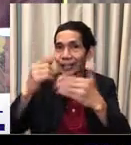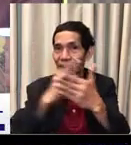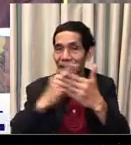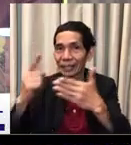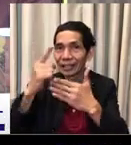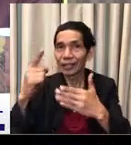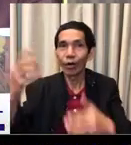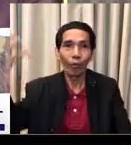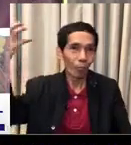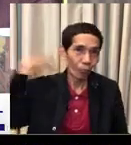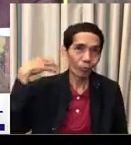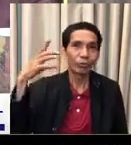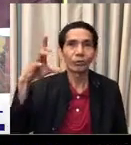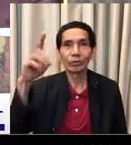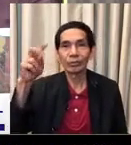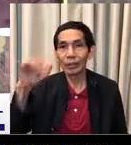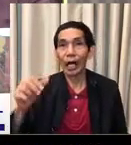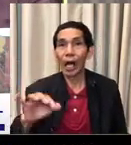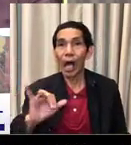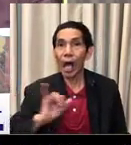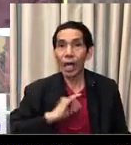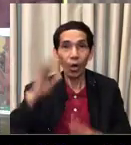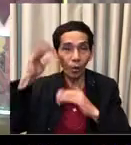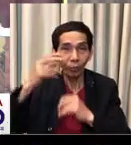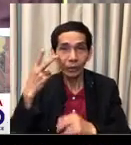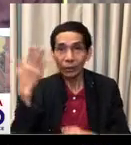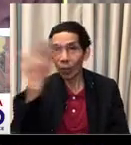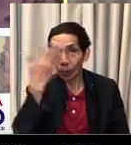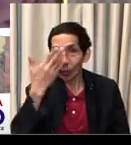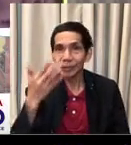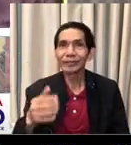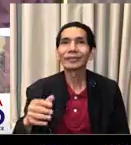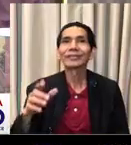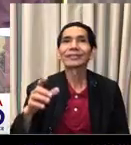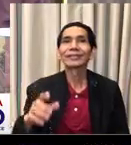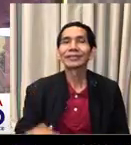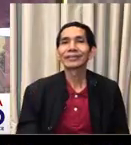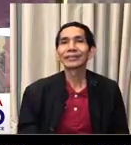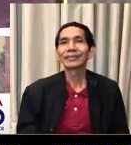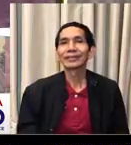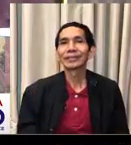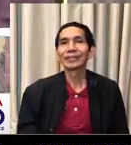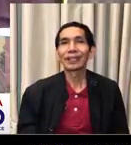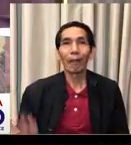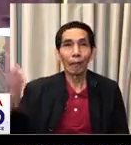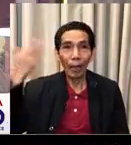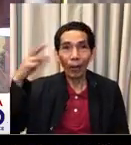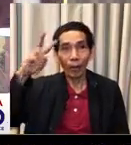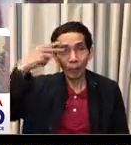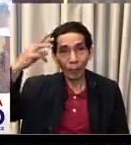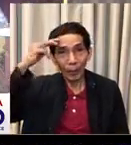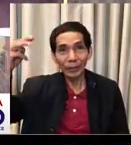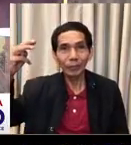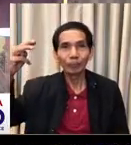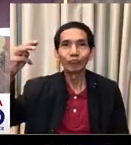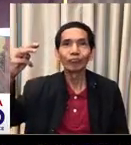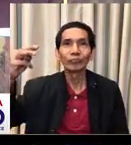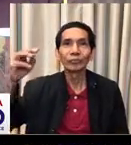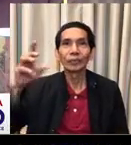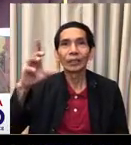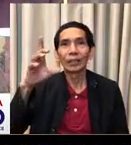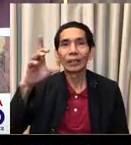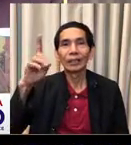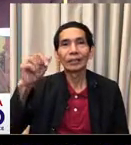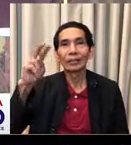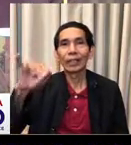Kay Boss Danny, I hope nanonood ka. Ano, nag-aantay na. Si dating Vice Mayor Danny